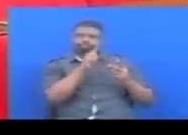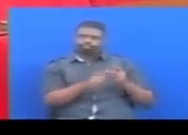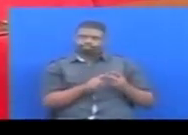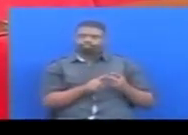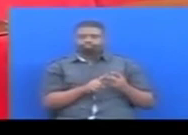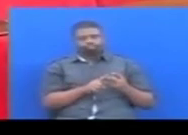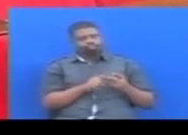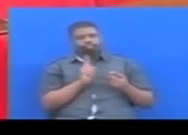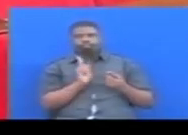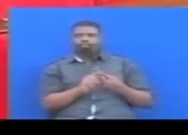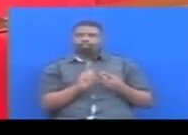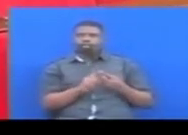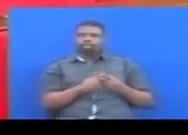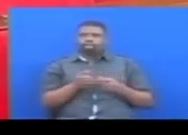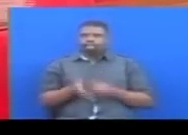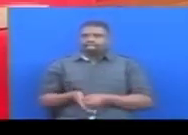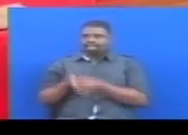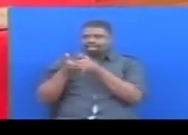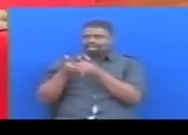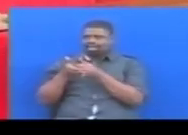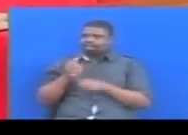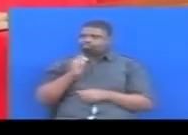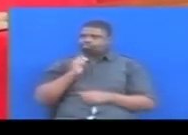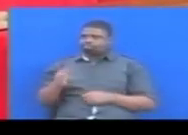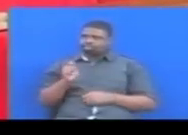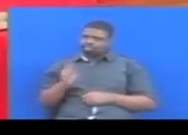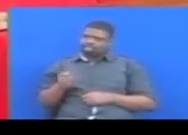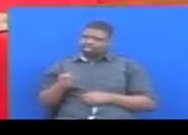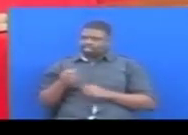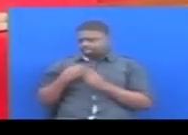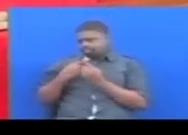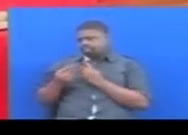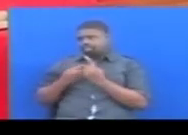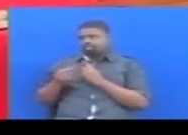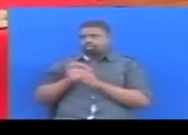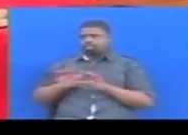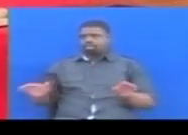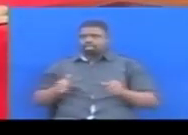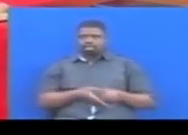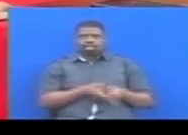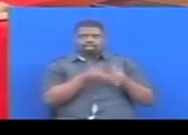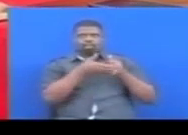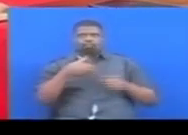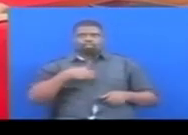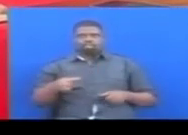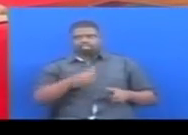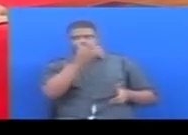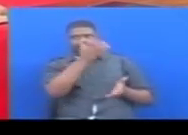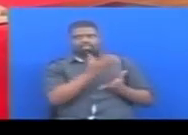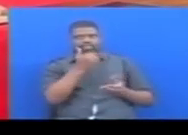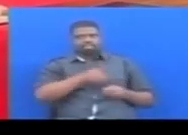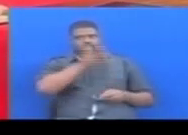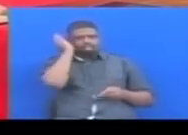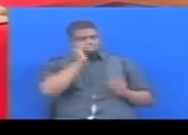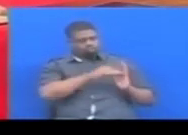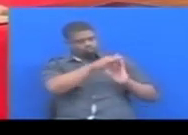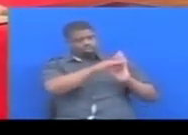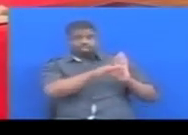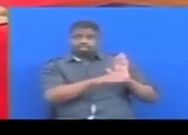la kwanza, Mheshimiwa Naibu Spika, kama alivyosema Mheshimiwa Naibu Waziri, kweli serikali imeanza utaratibu